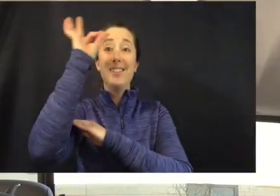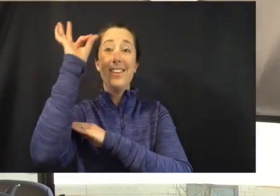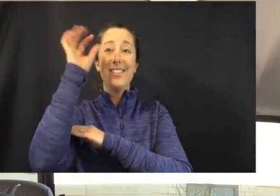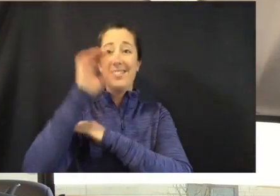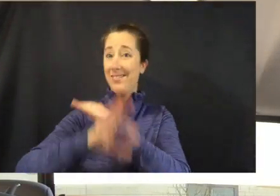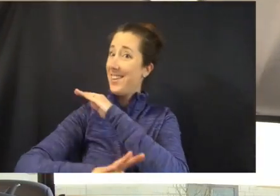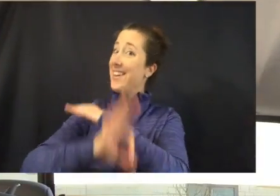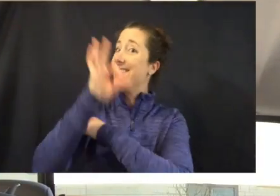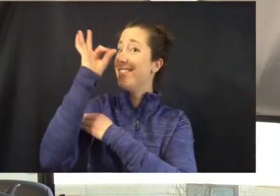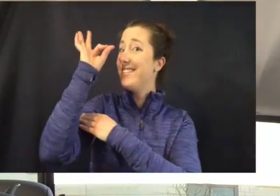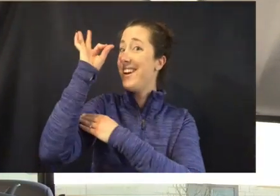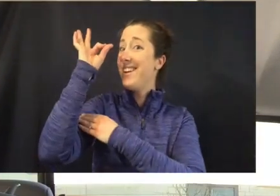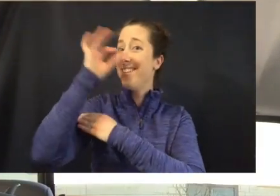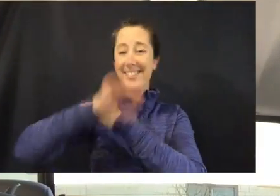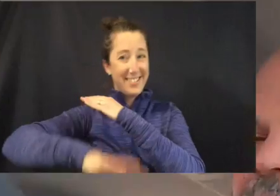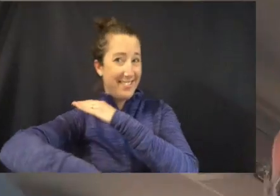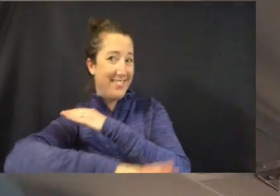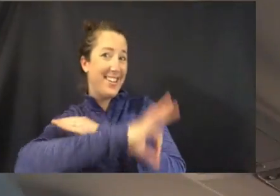Rise and shine.